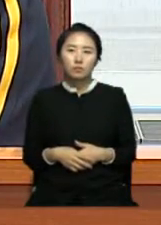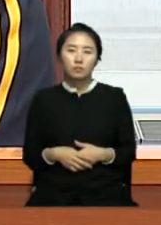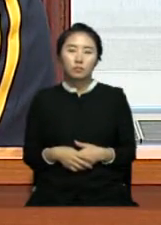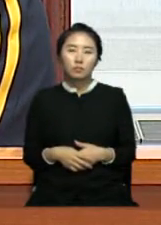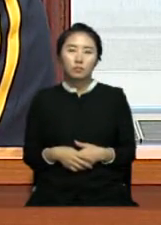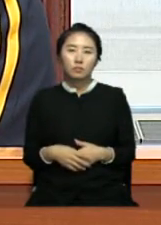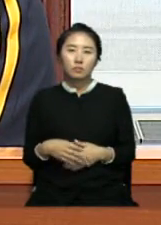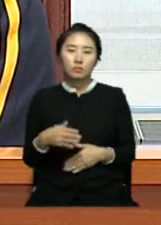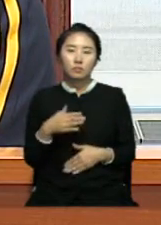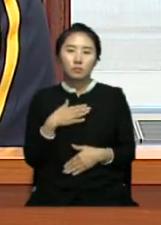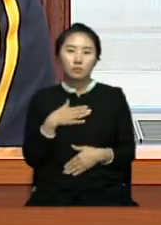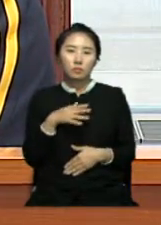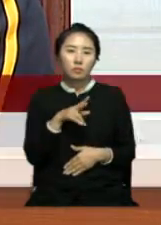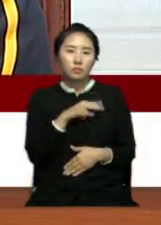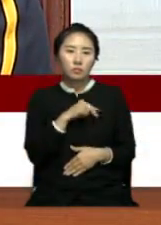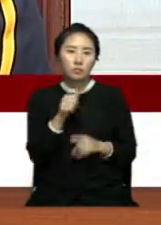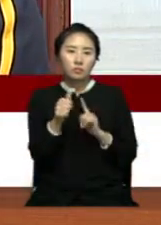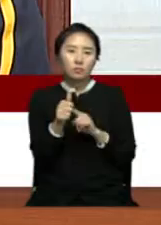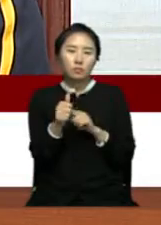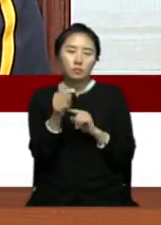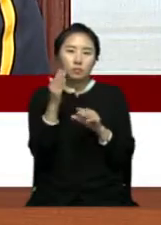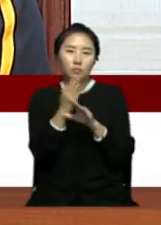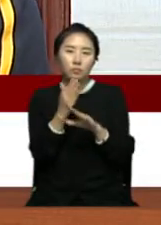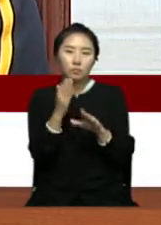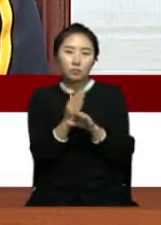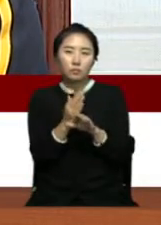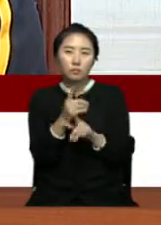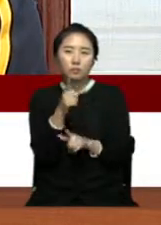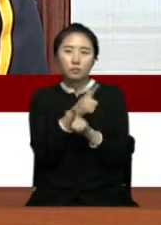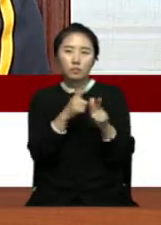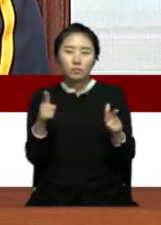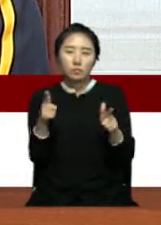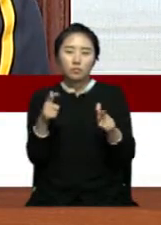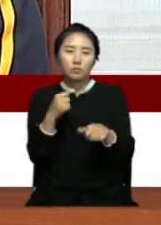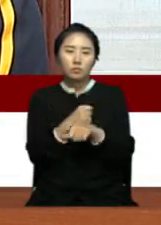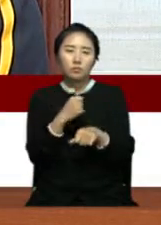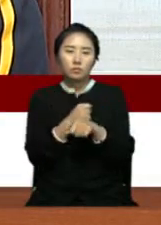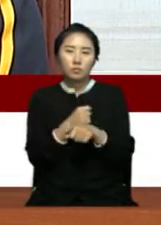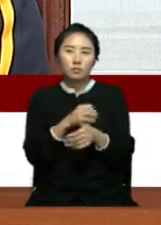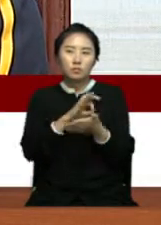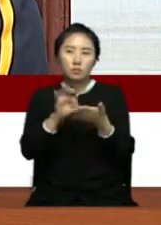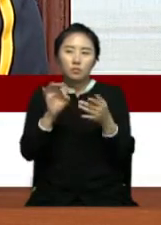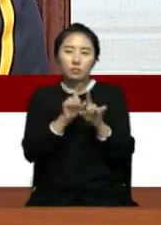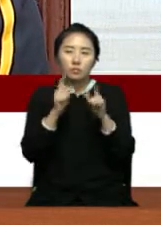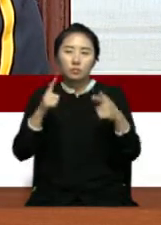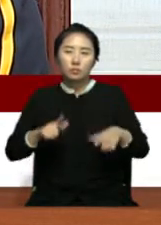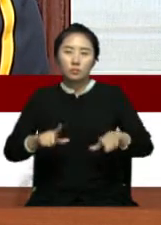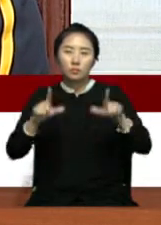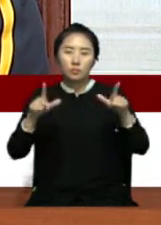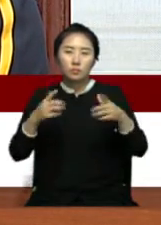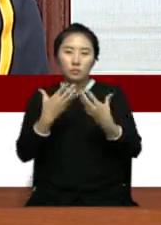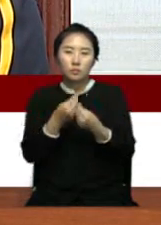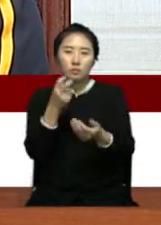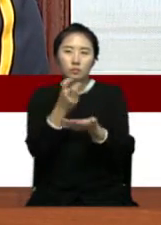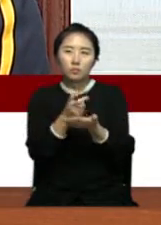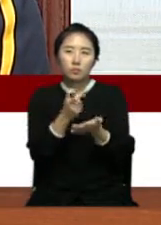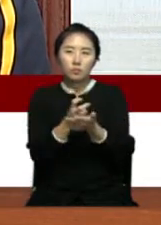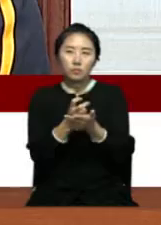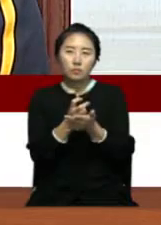의사일장 제이다. 중학교 종이 안 쓰는 날 지정 운영으로 관한 교대원을